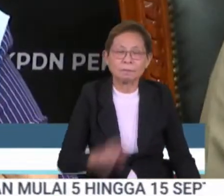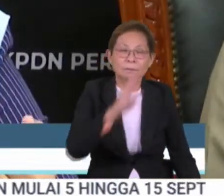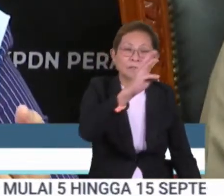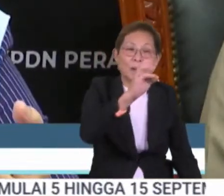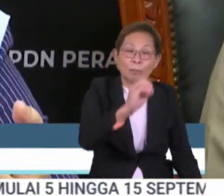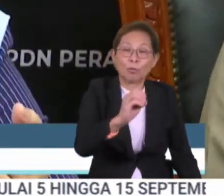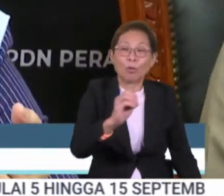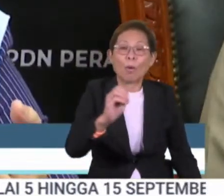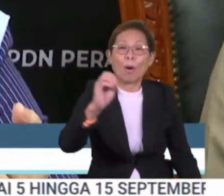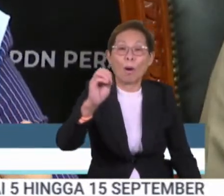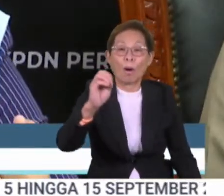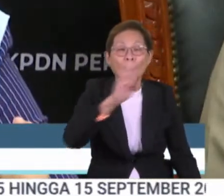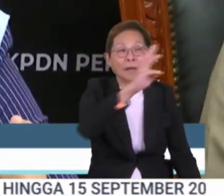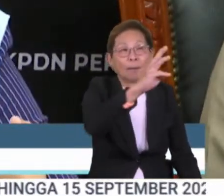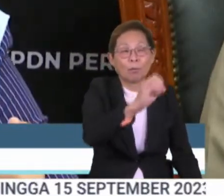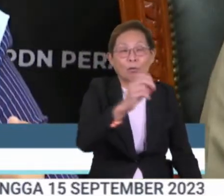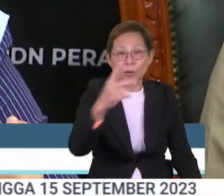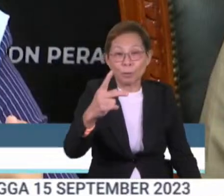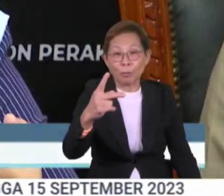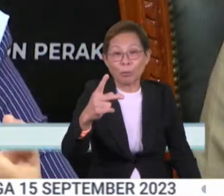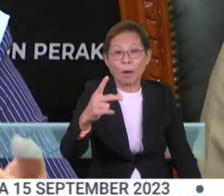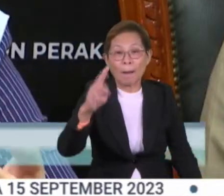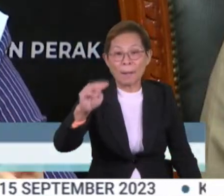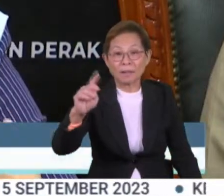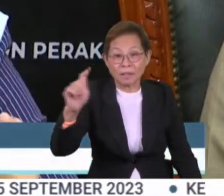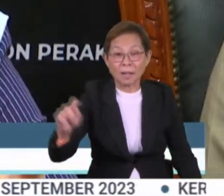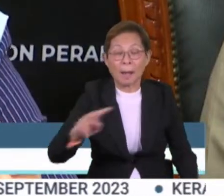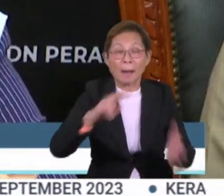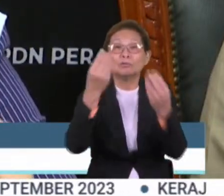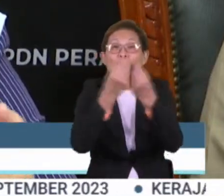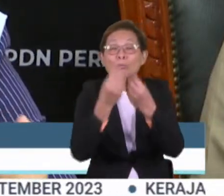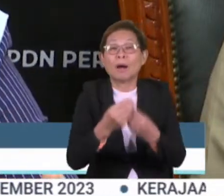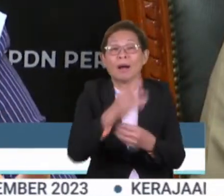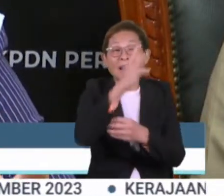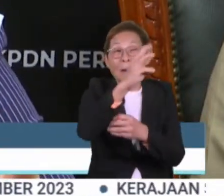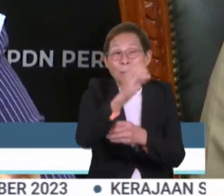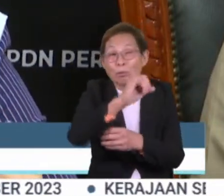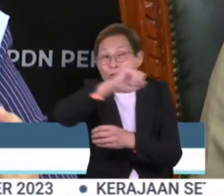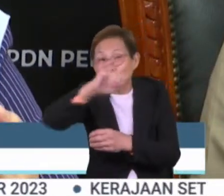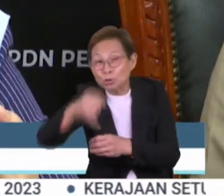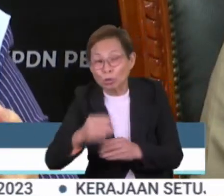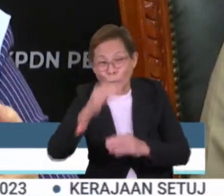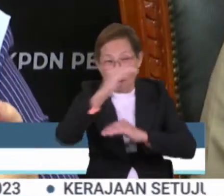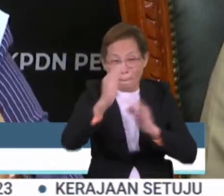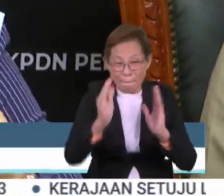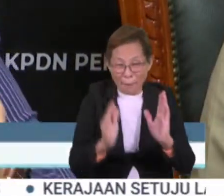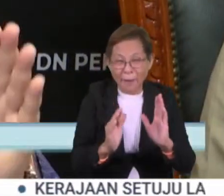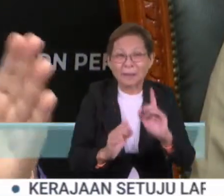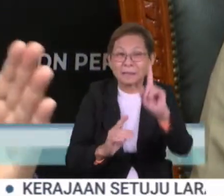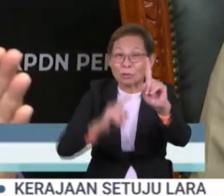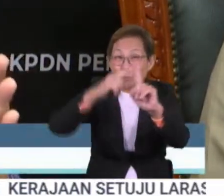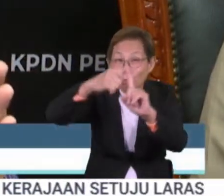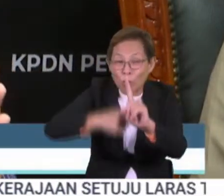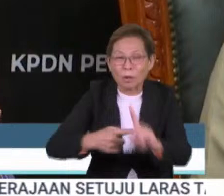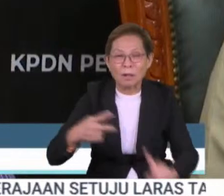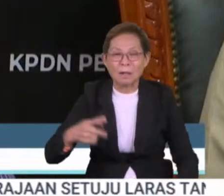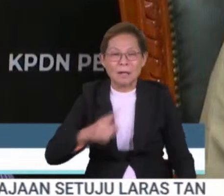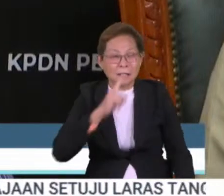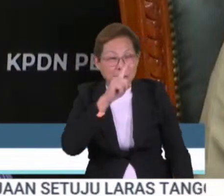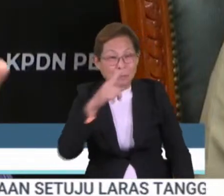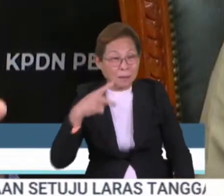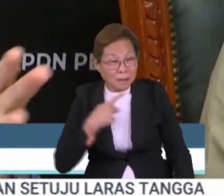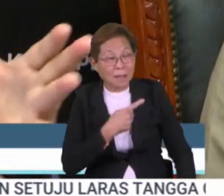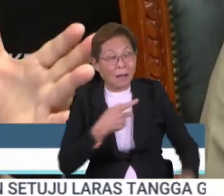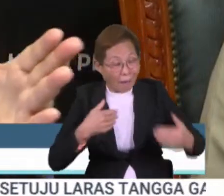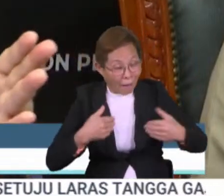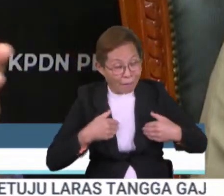60,000 metrik tan itu berjumlah 60 juta paket sebulan. Kita sebenarnya kita ada